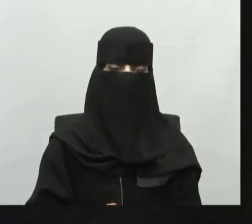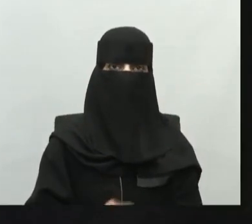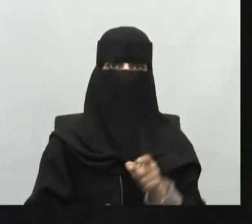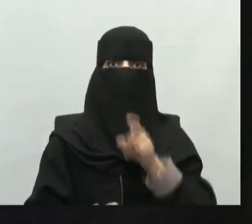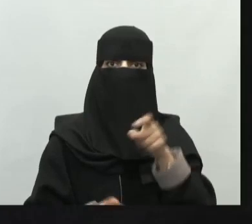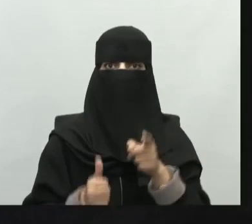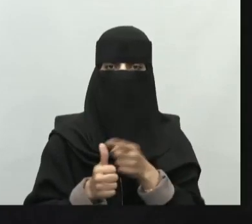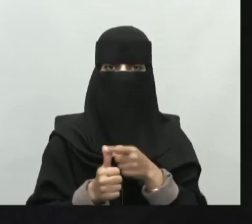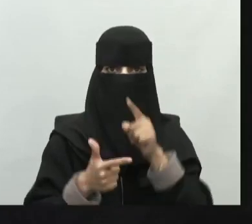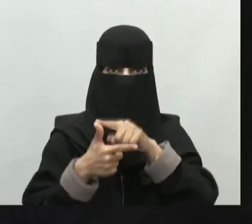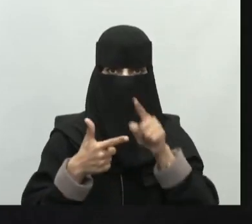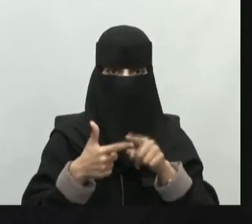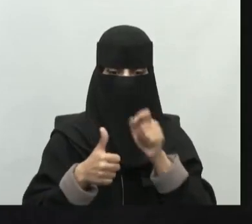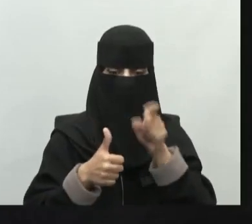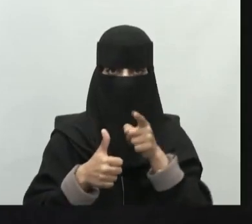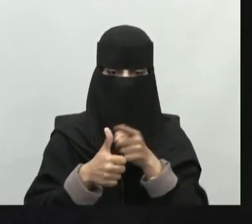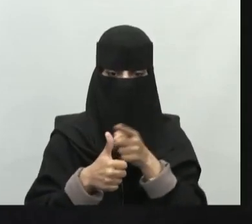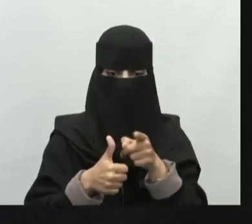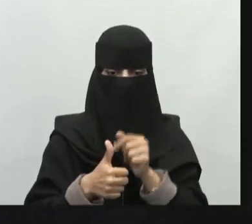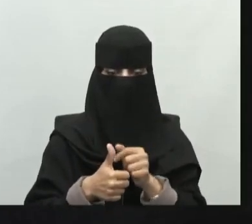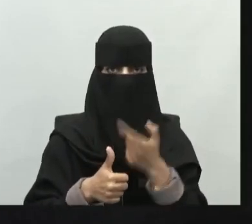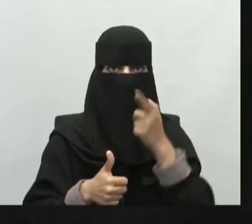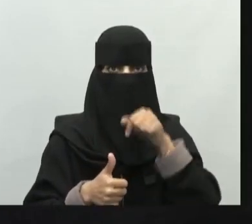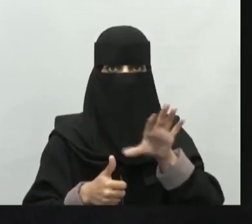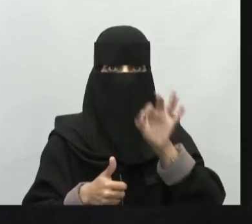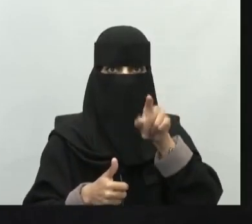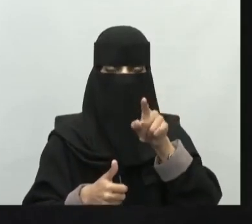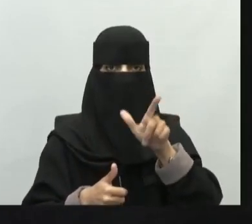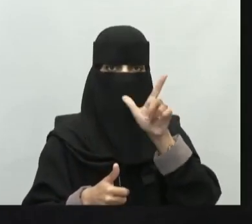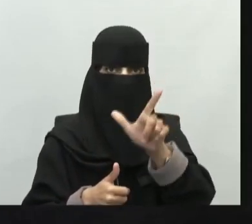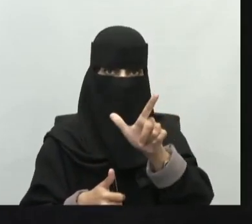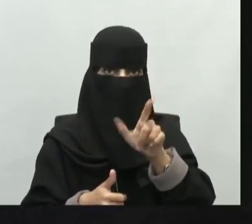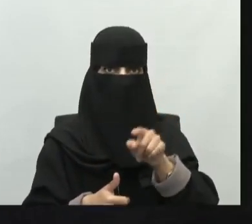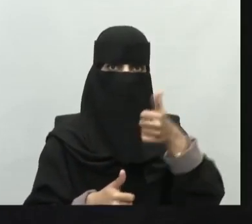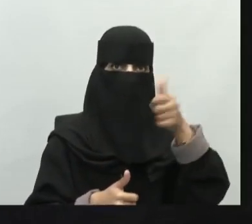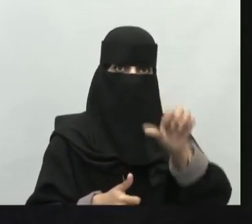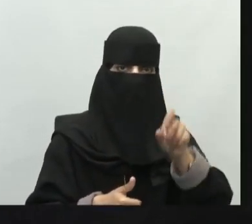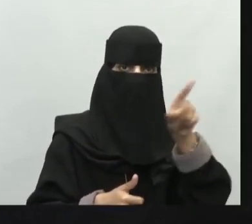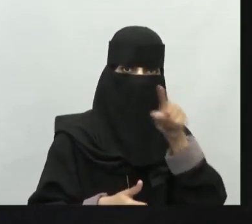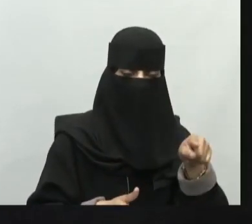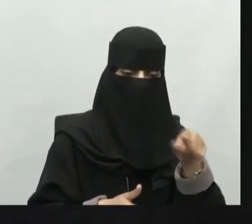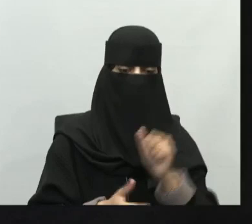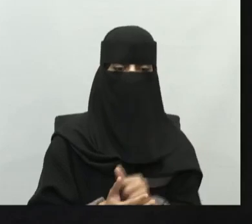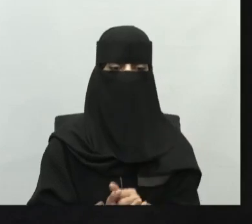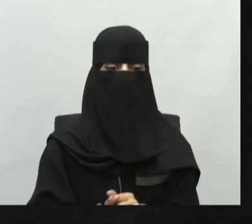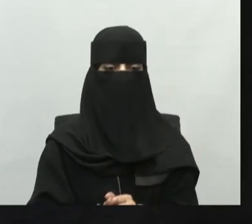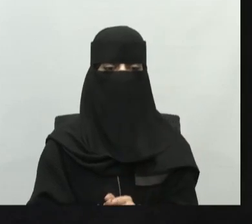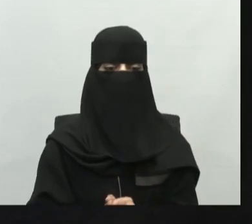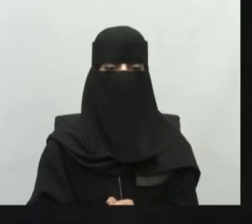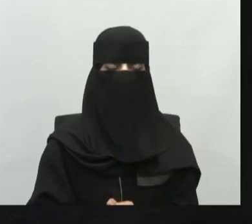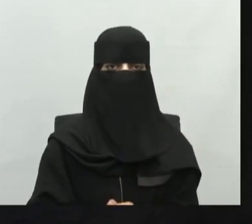لدينا سؤالان السؤال الاول نريد ان نضع علامه صح بهذا